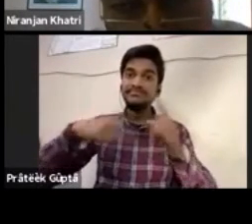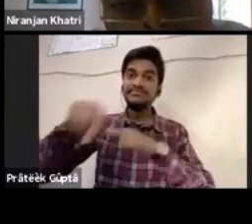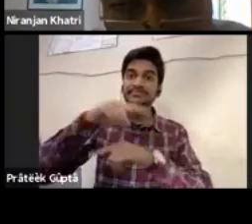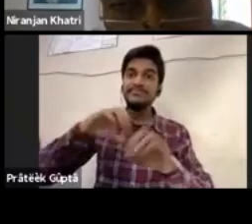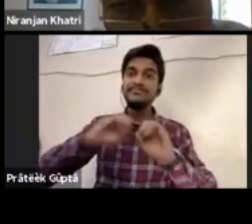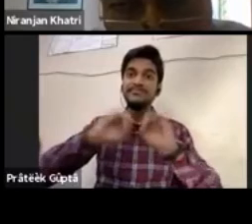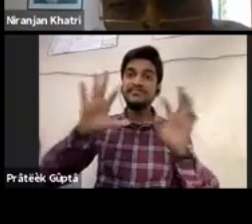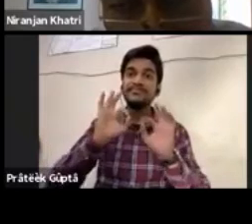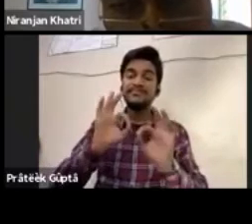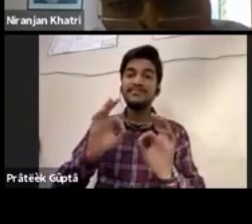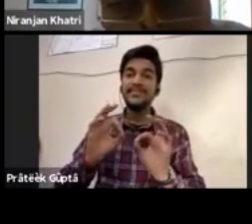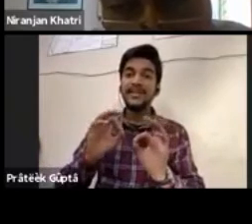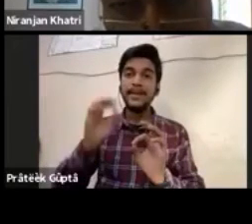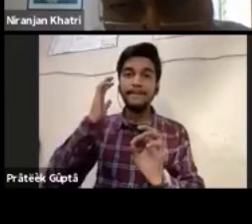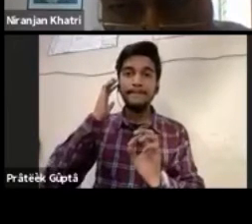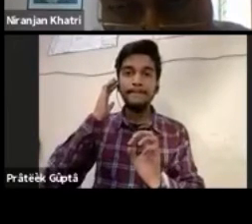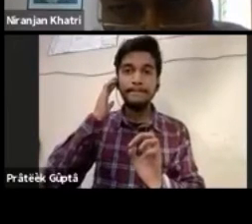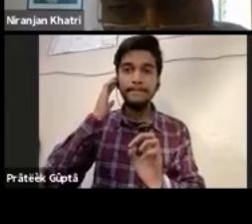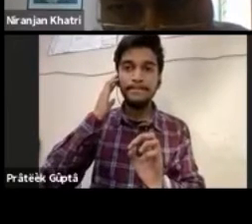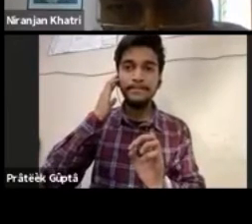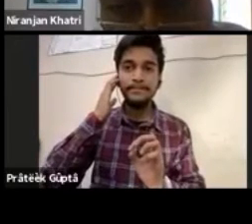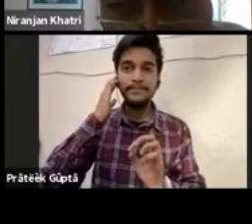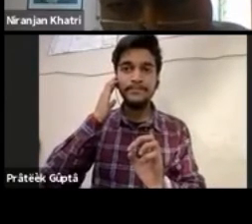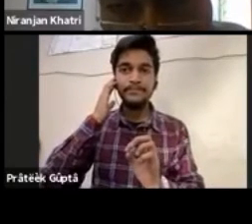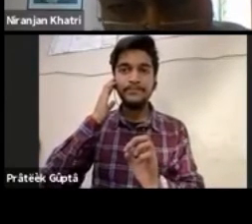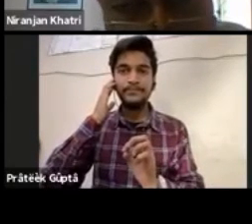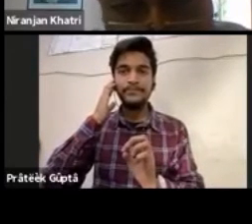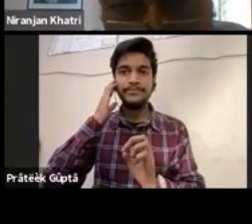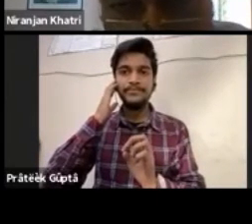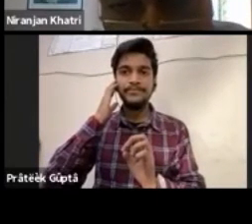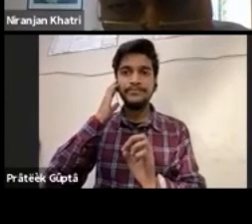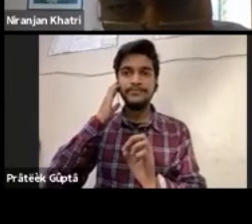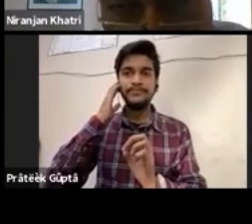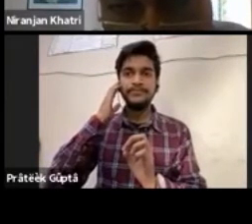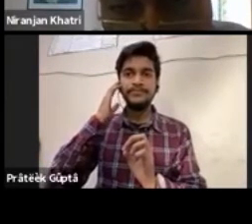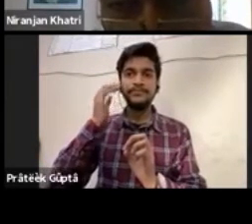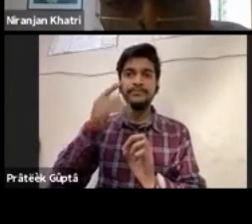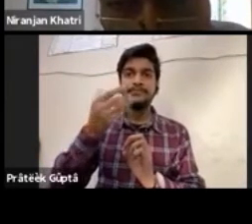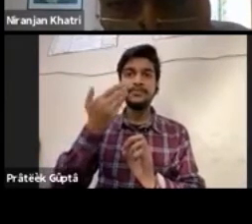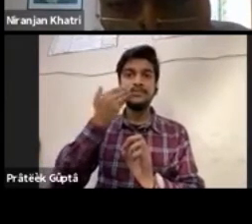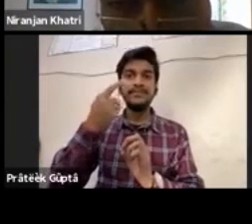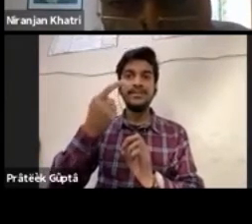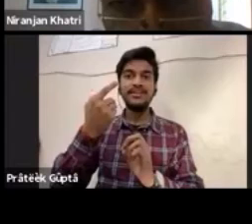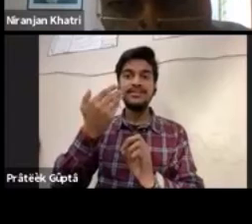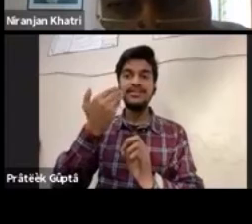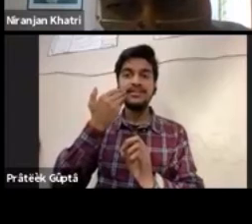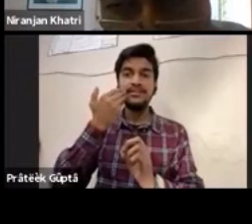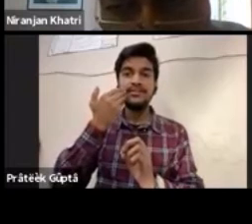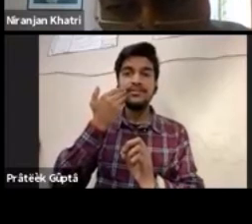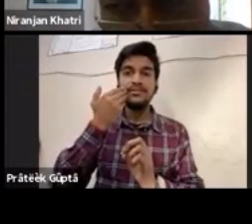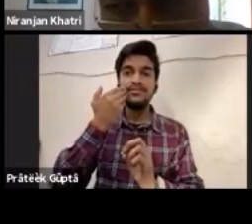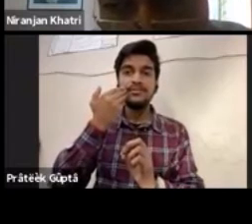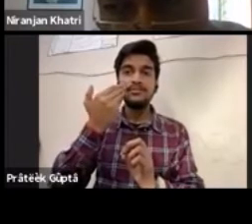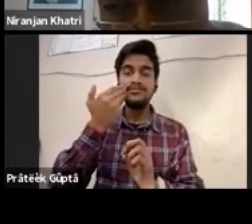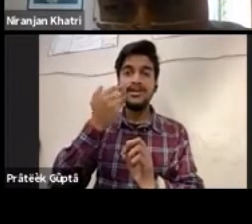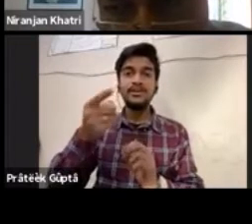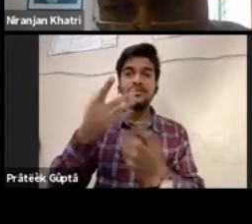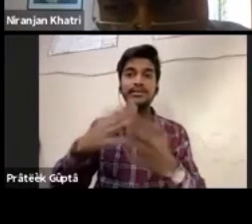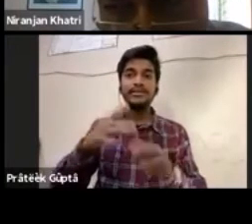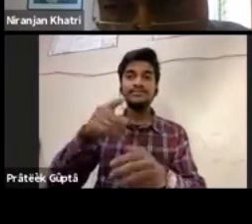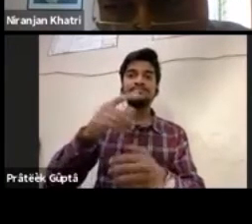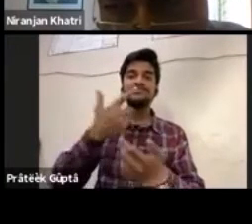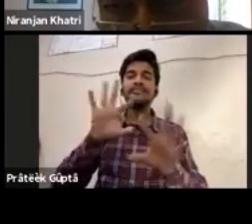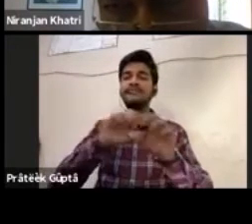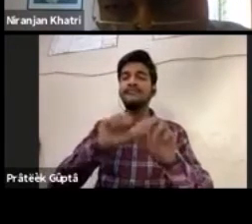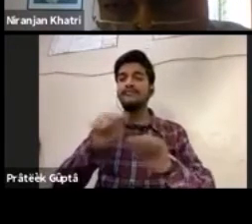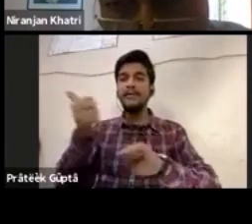तो I heard when I was getting my son admitted to a school, you talk about how inclusive you are. They'll